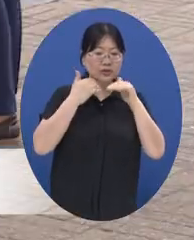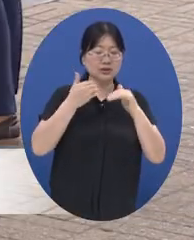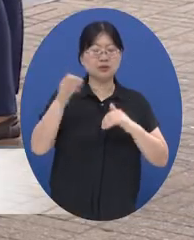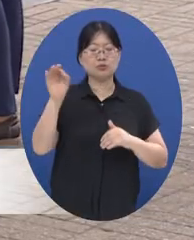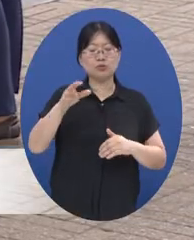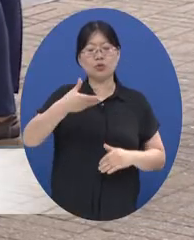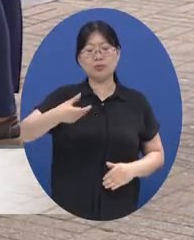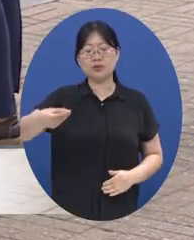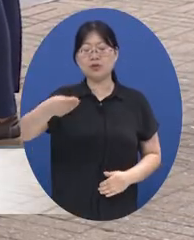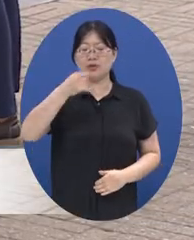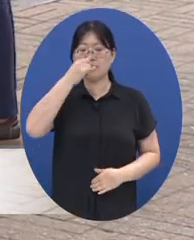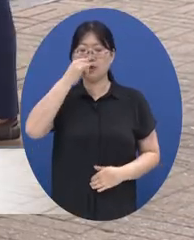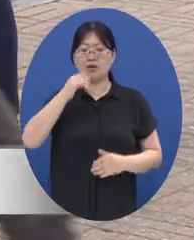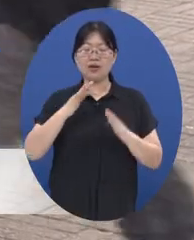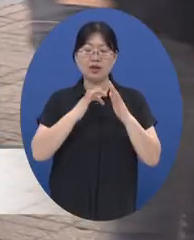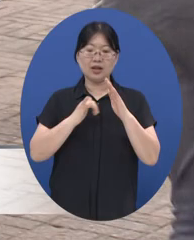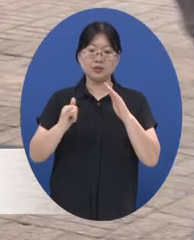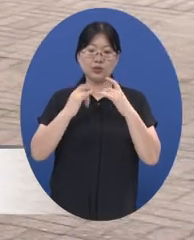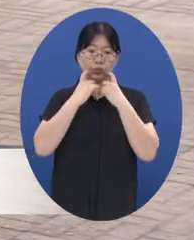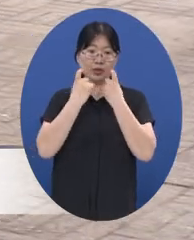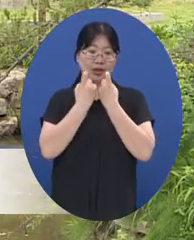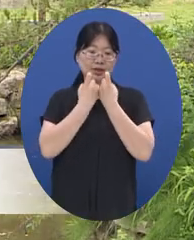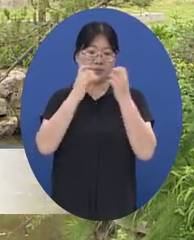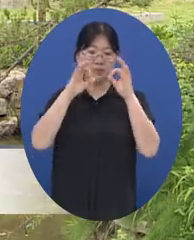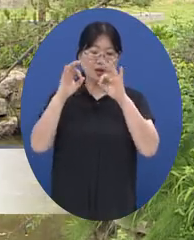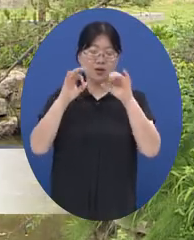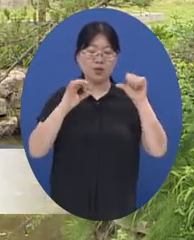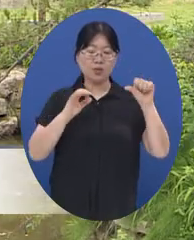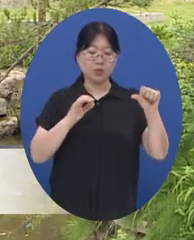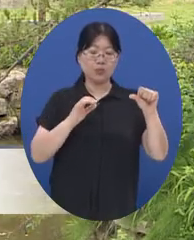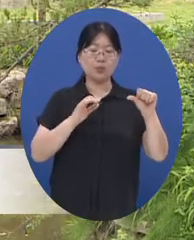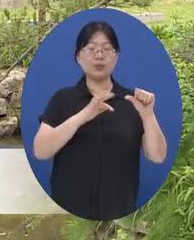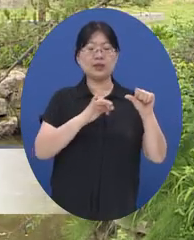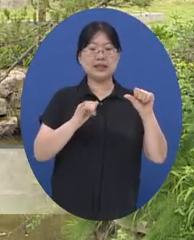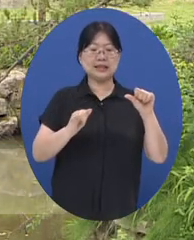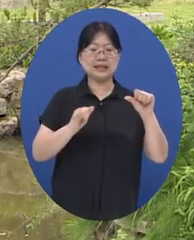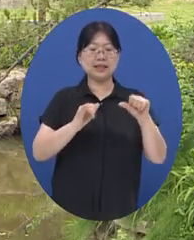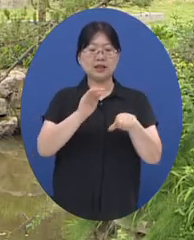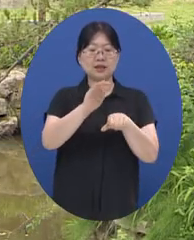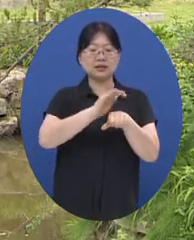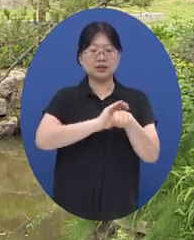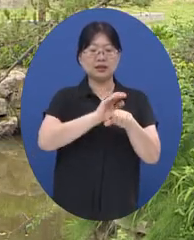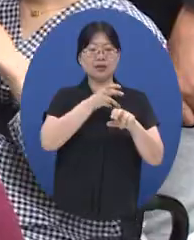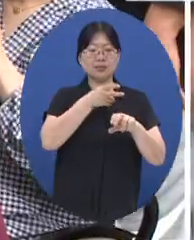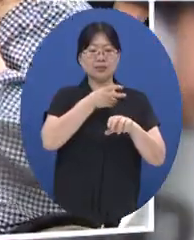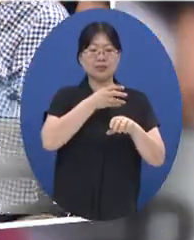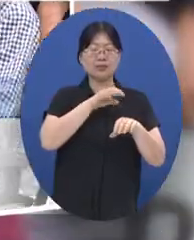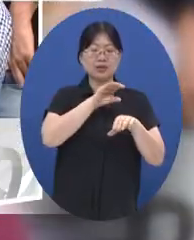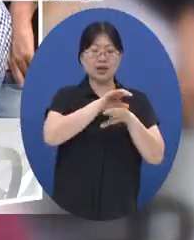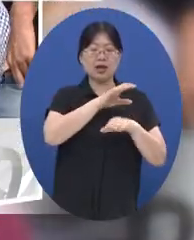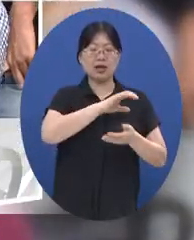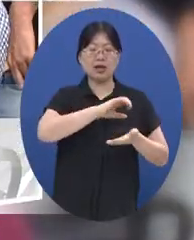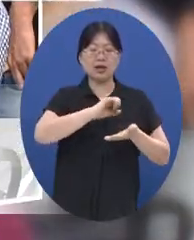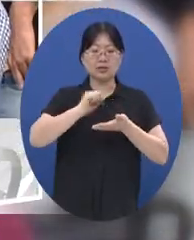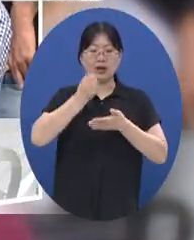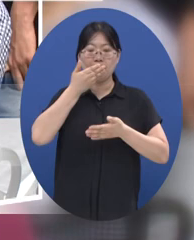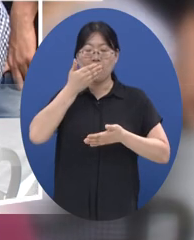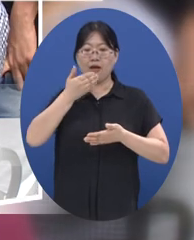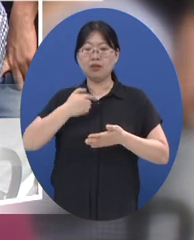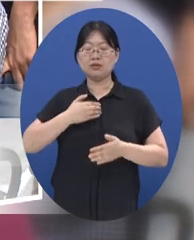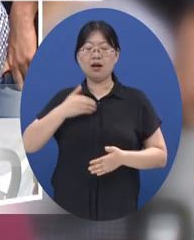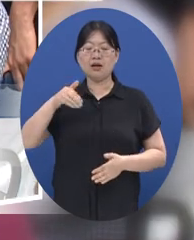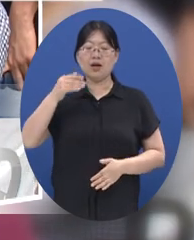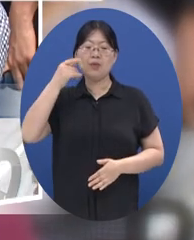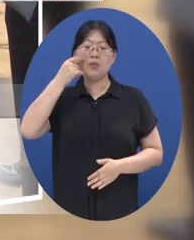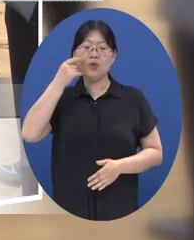무료로 빌려줍니다. 가족 등 개인의 경우엔 5인승 승합차도 이용할 수 있습니다. 내가 그곳에 갈수